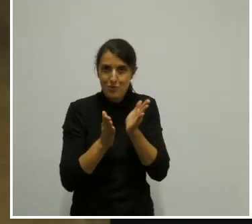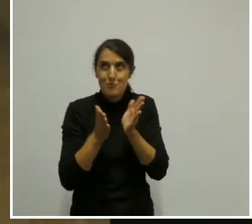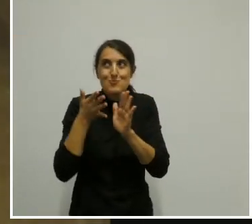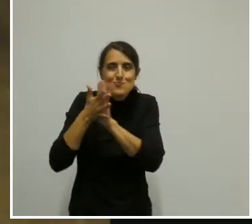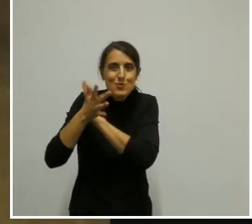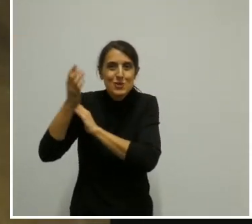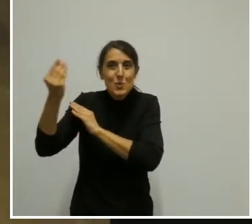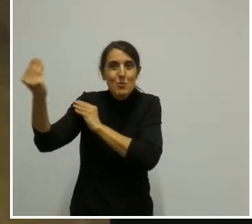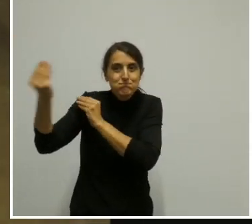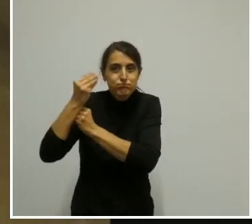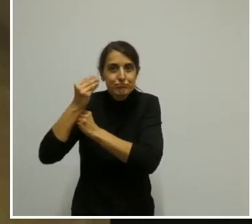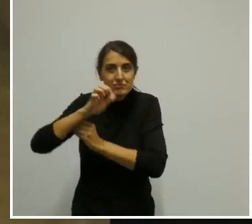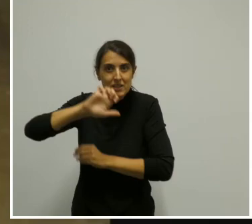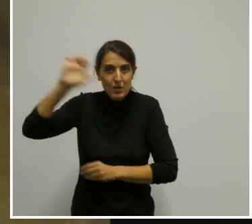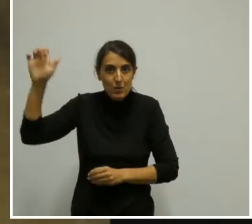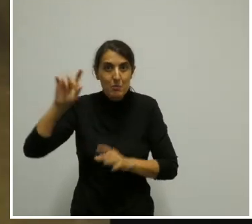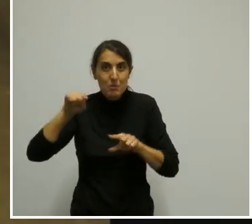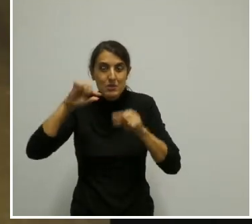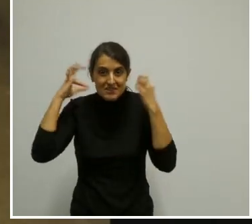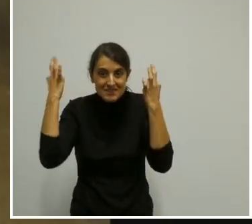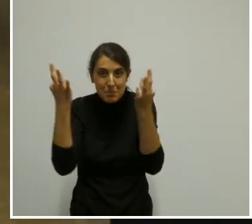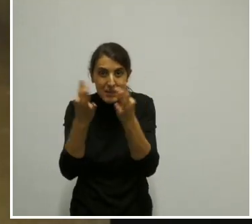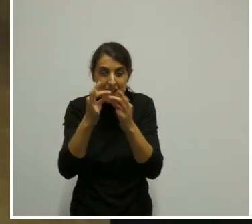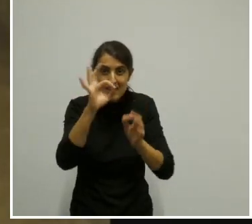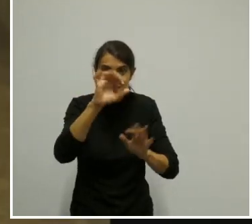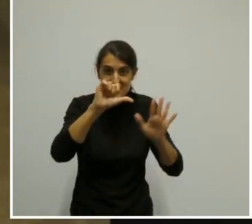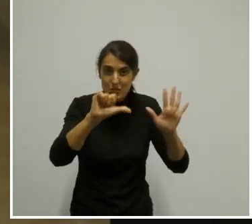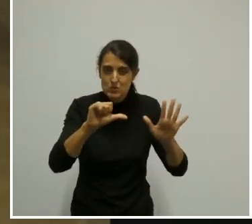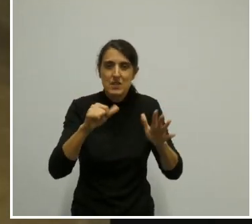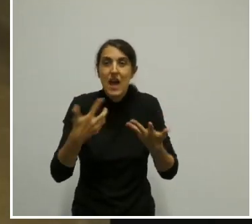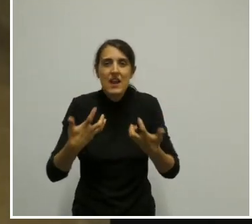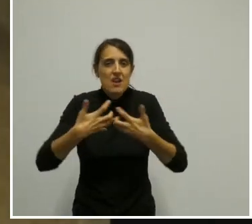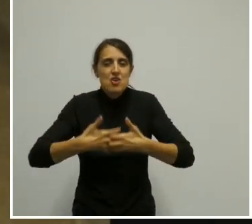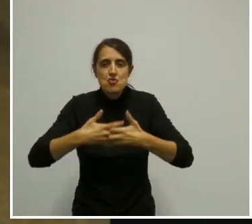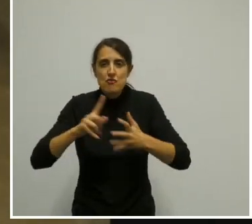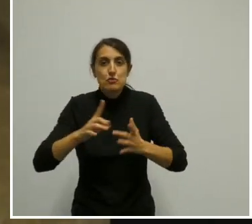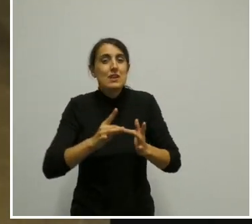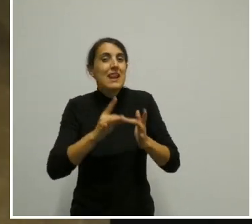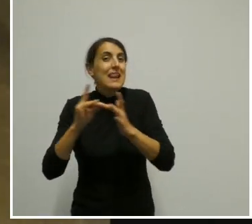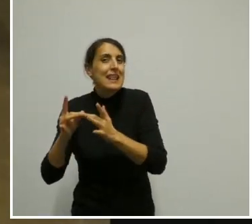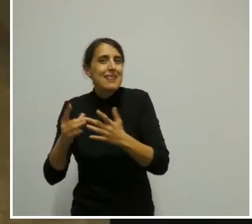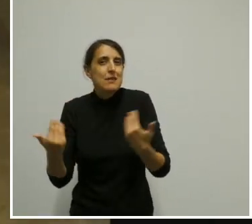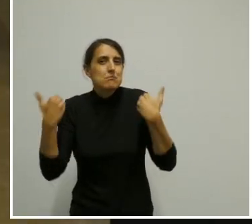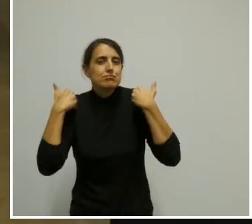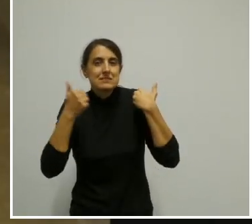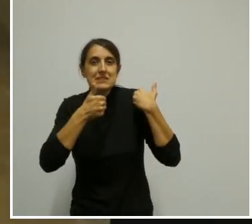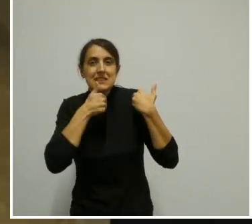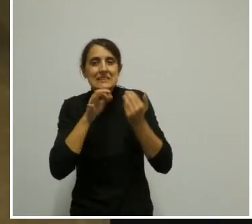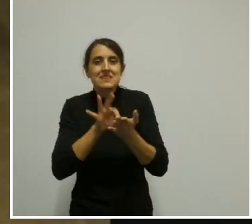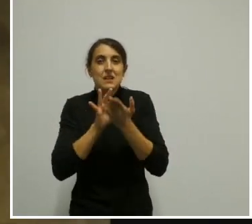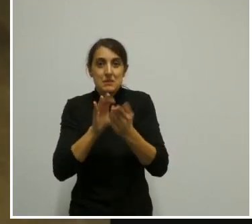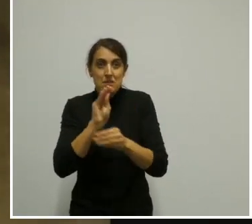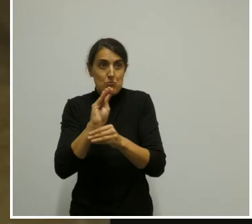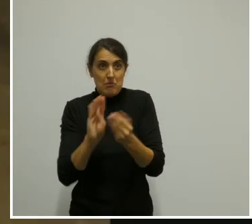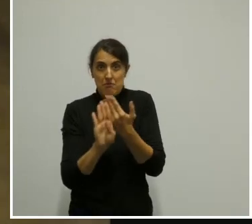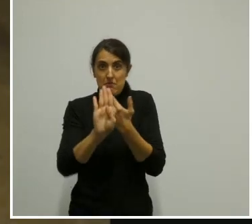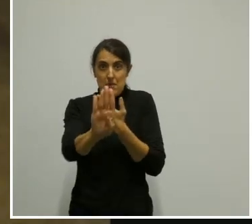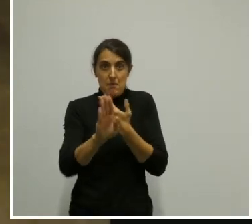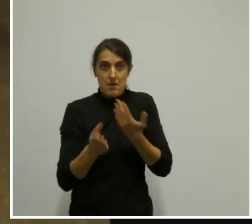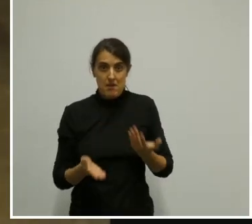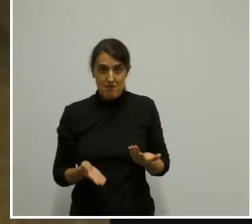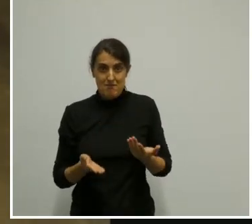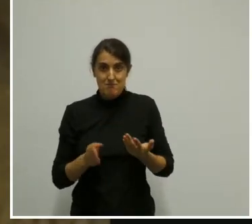mateix aquest seminari no funciona, el 06, i el lideren els serveis educatius. Aquí davant, molt a prop. El CRP